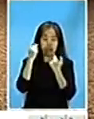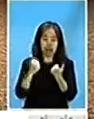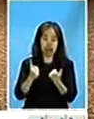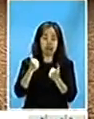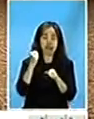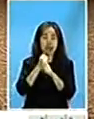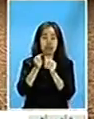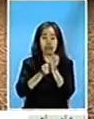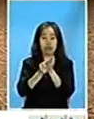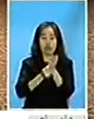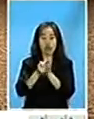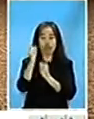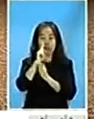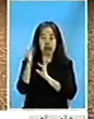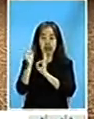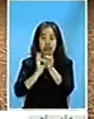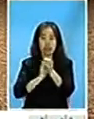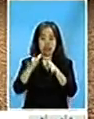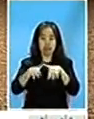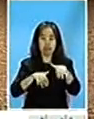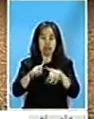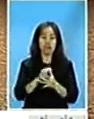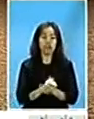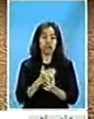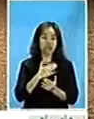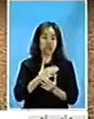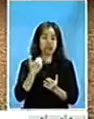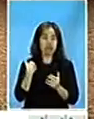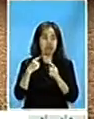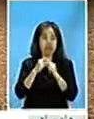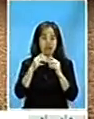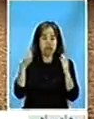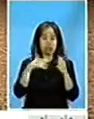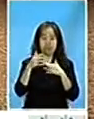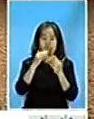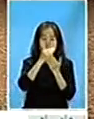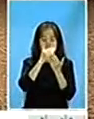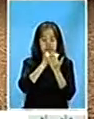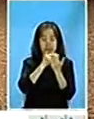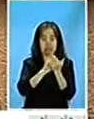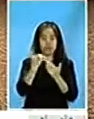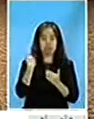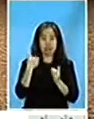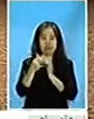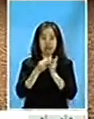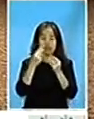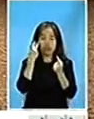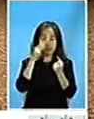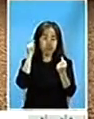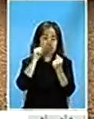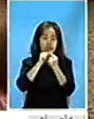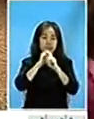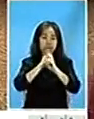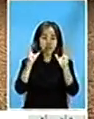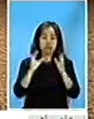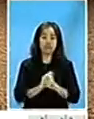ที่แทนพี่น้องประชาชนนะคะยิ่งไม่เยอะนะคะดิฉันมีเรื่องเยอะแต่ว่าเวลาจำกัดก็จะขออนุญาตชี้ให้เห็นประเด็นเท่านั้นเองนะคะว่